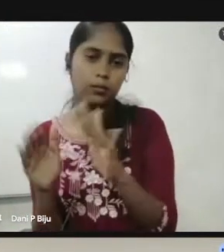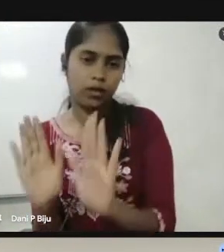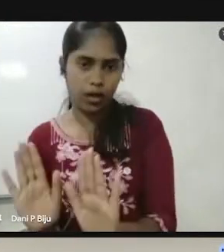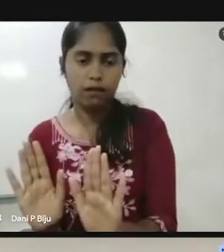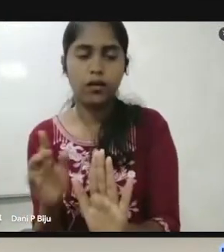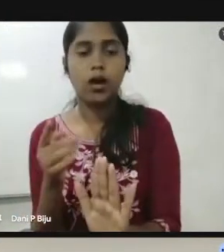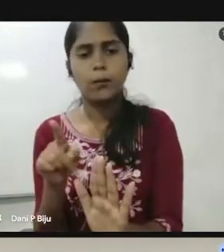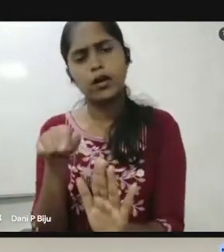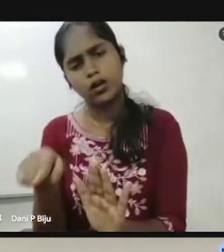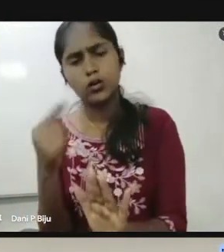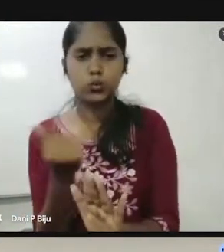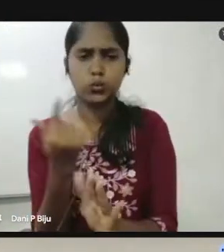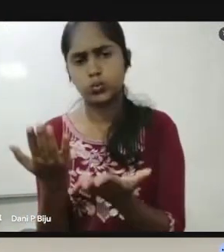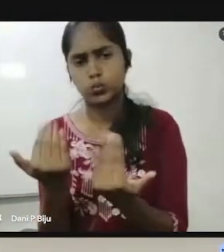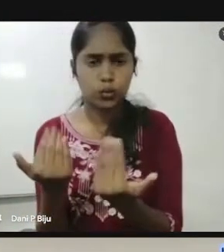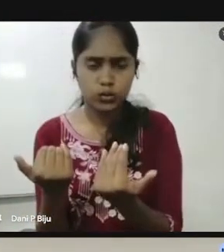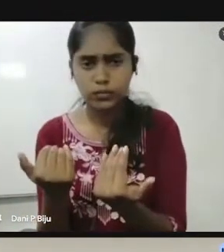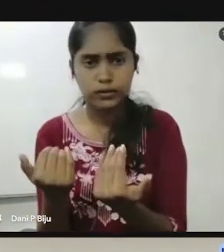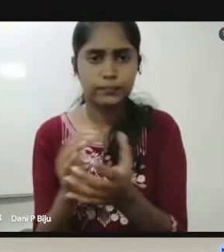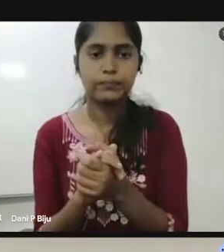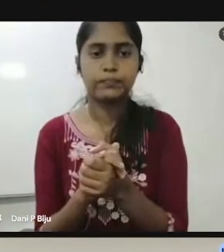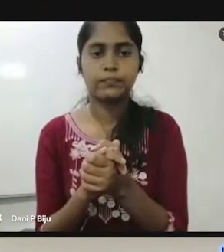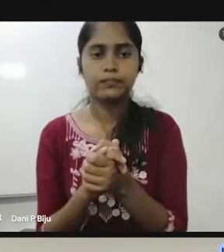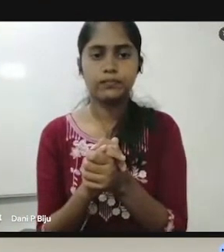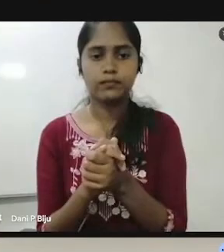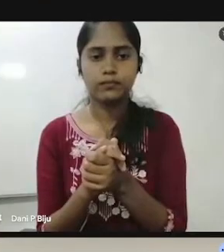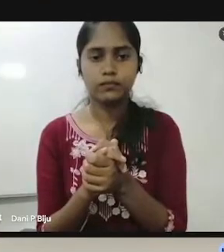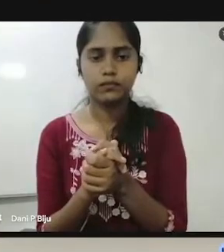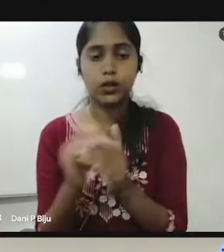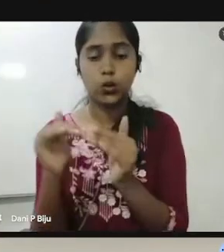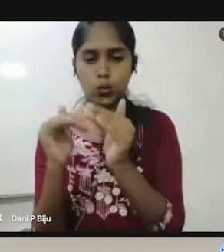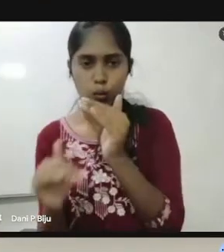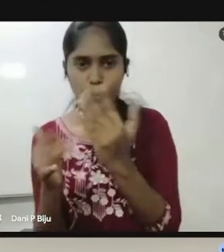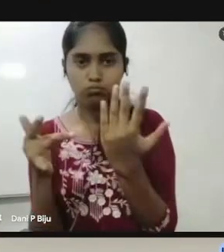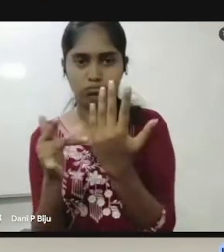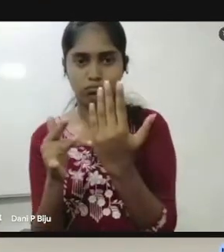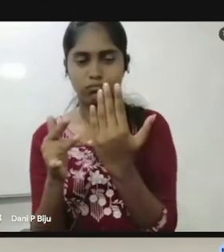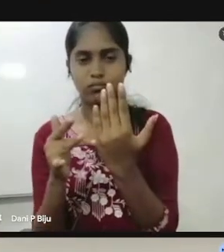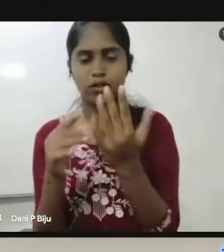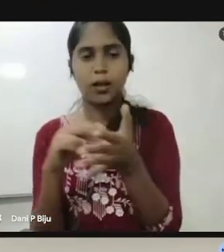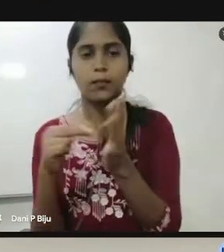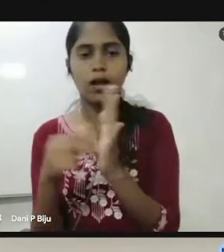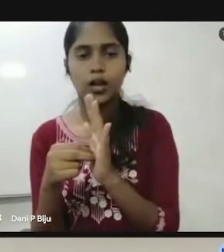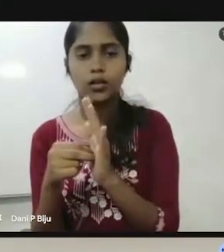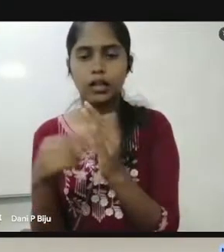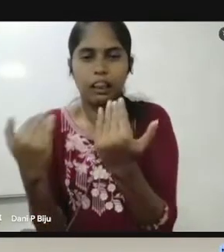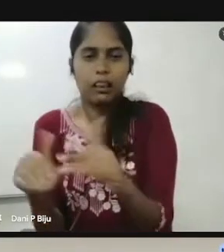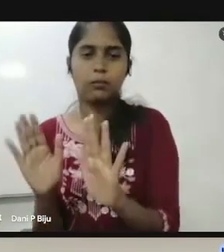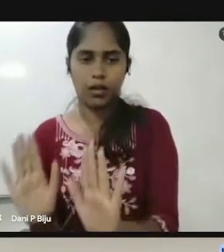നമ്മൾ ചെയ്യുന്നതെന്നുണ്ടെങ്കിൽ നമുക്ക് ലോടെക് എന്ന് പറയാം, ലോ ടെക്നോളജി എയ്ഡഡ് AAC. ഇല്ലെങ്കിൽ